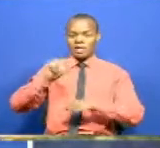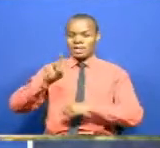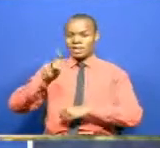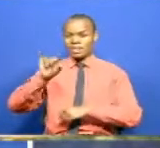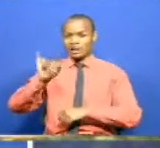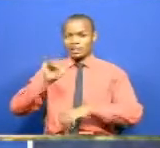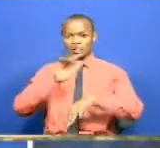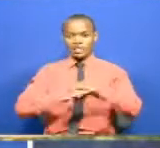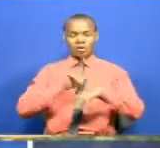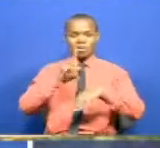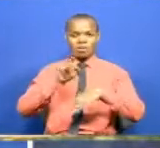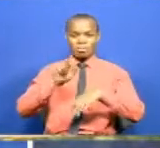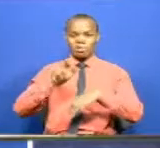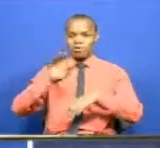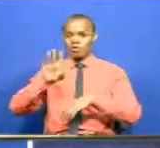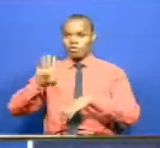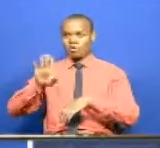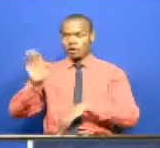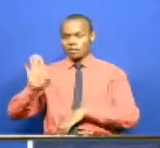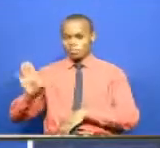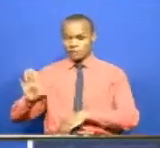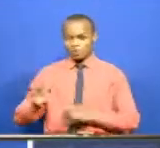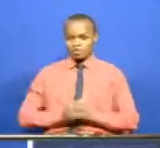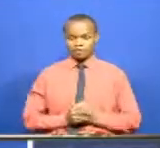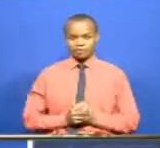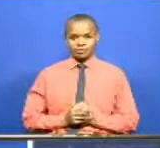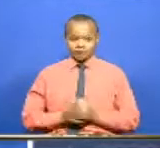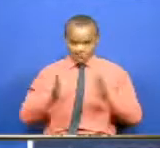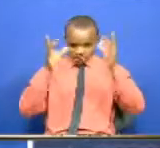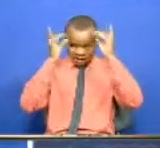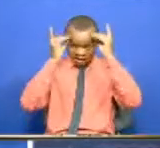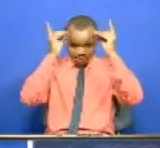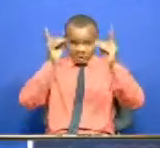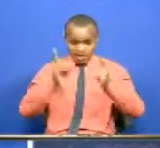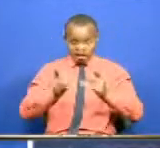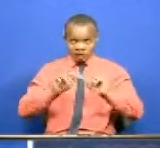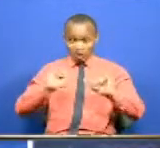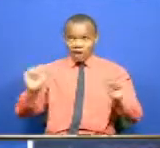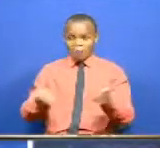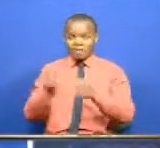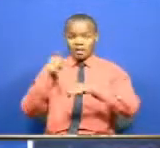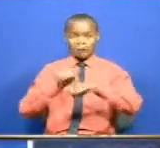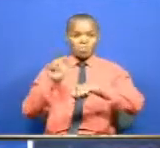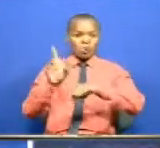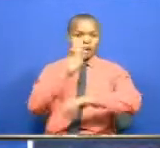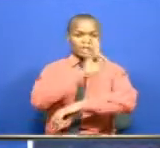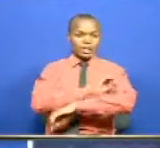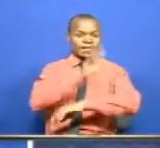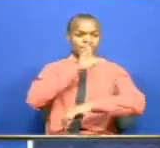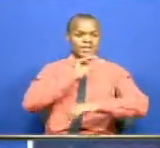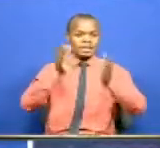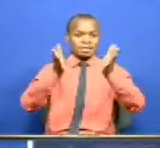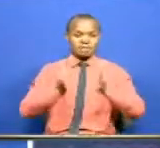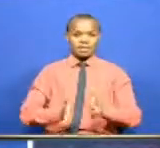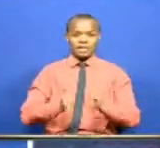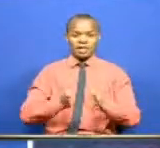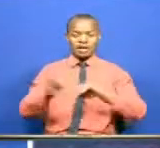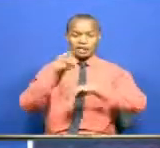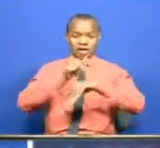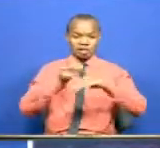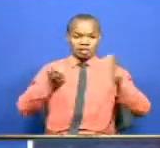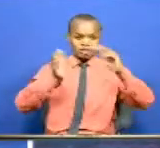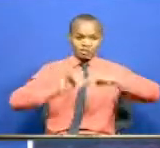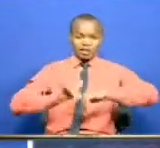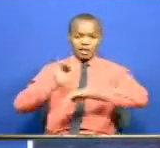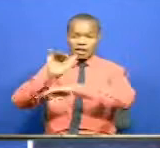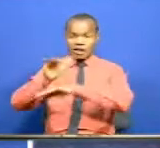and where the principle of equity will reign on. Hatua hiyo inajiri siku moja baada ya spika wa bunge la kitaifa Justin Muturi kutoa wito kwa